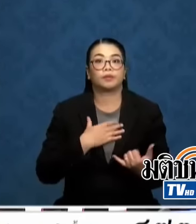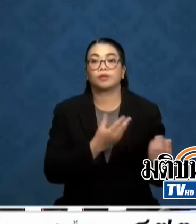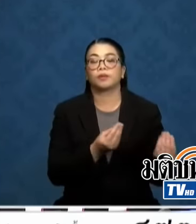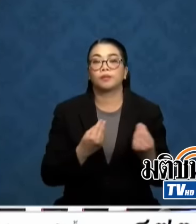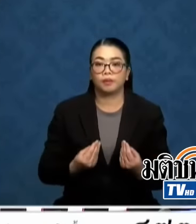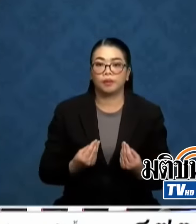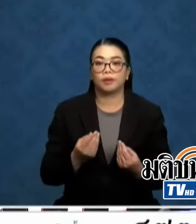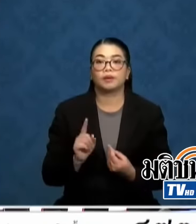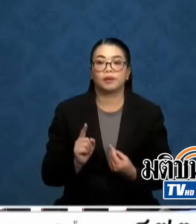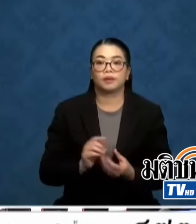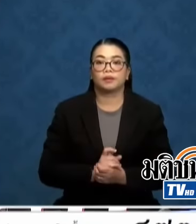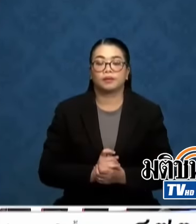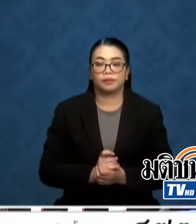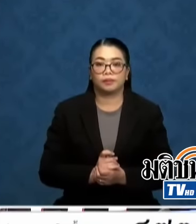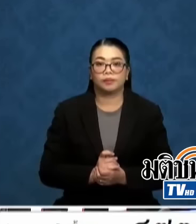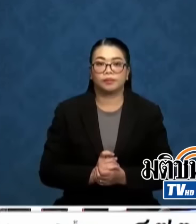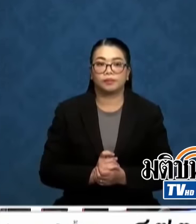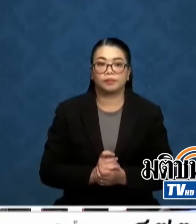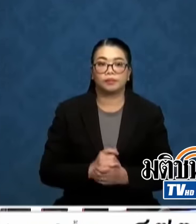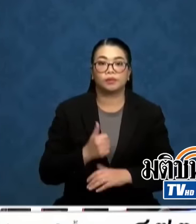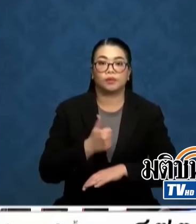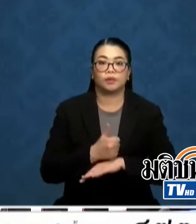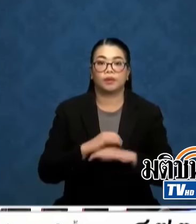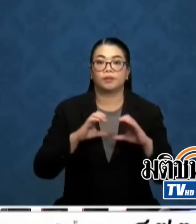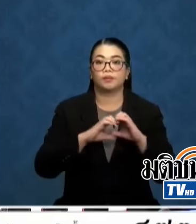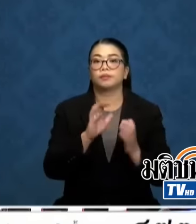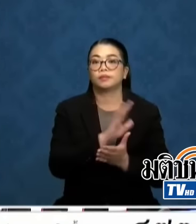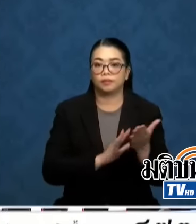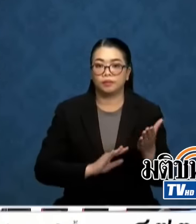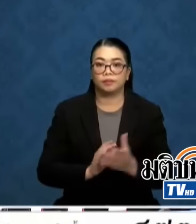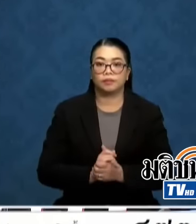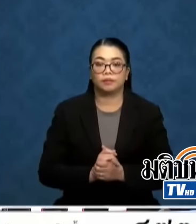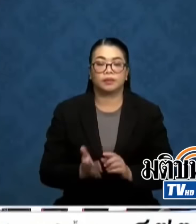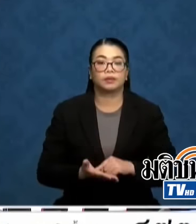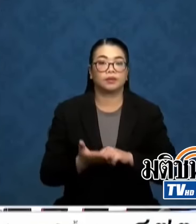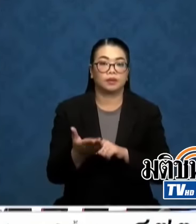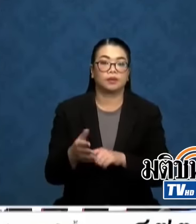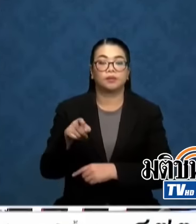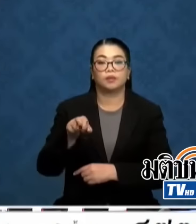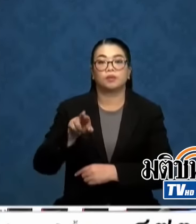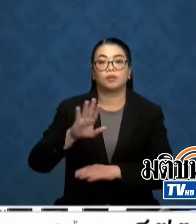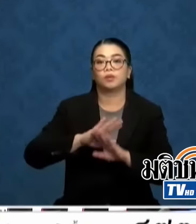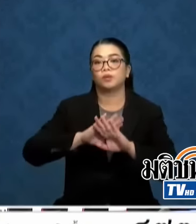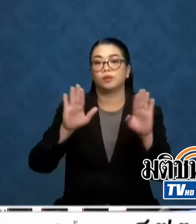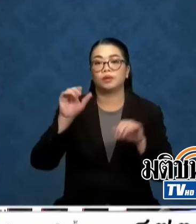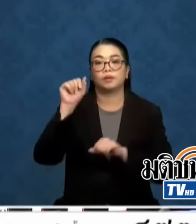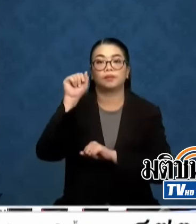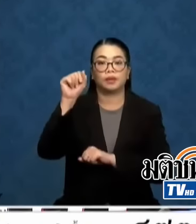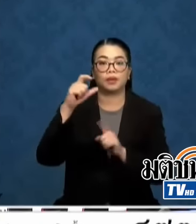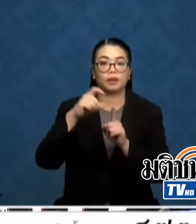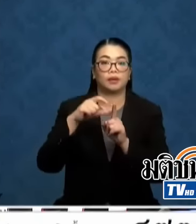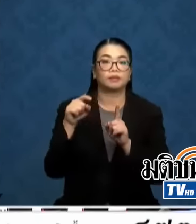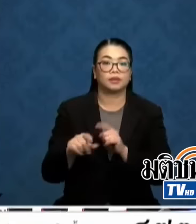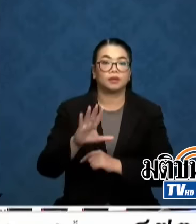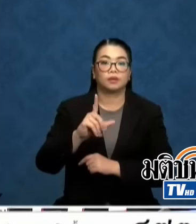หมายจากท่านอนุทินชาวีรกุลหัวหน้าพรรคภูมิใจไทยให้เสนอร่างพระราชบัญญัติยกเลิกประกาศและคำ